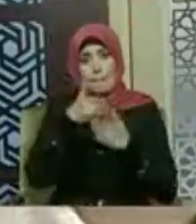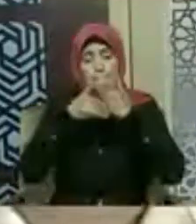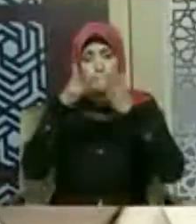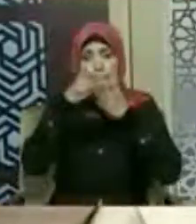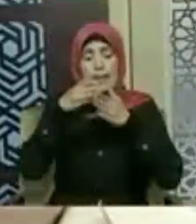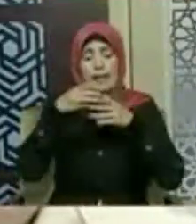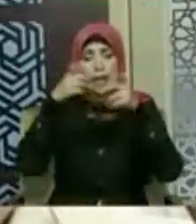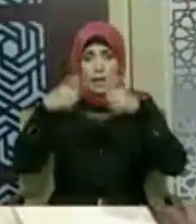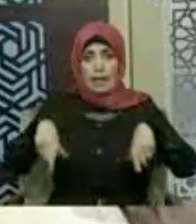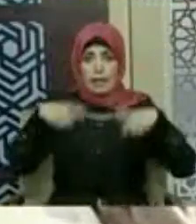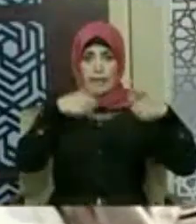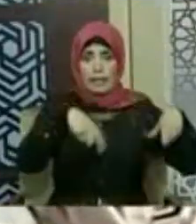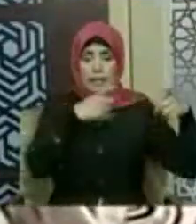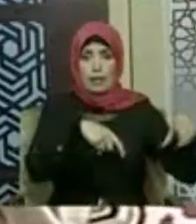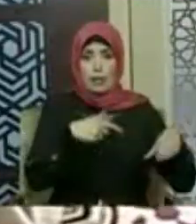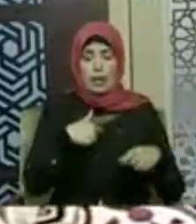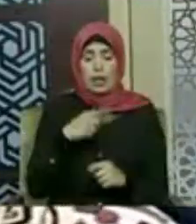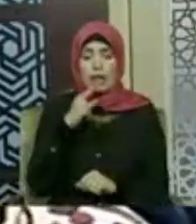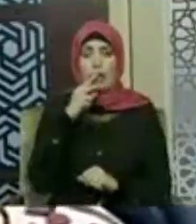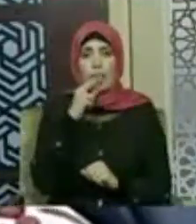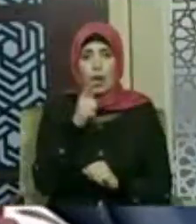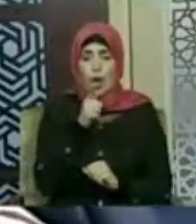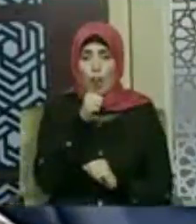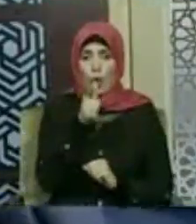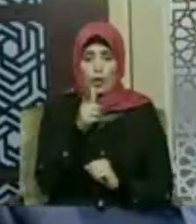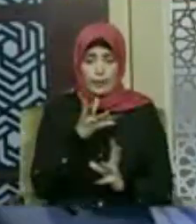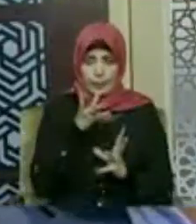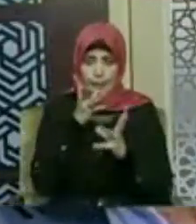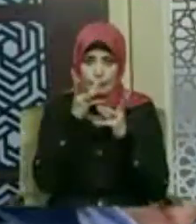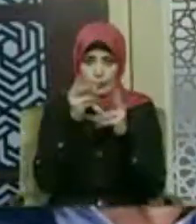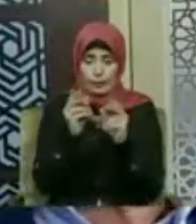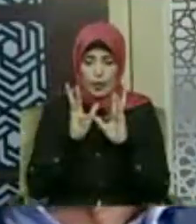ذكرنا الوعي واليقظة